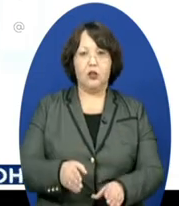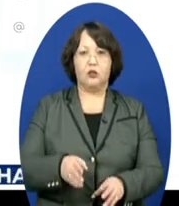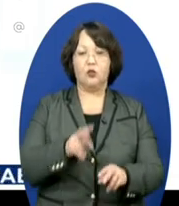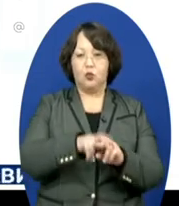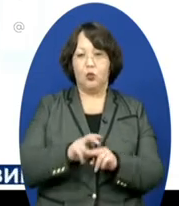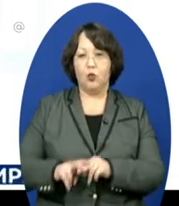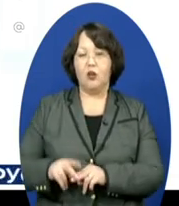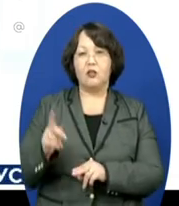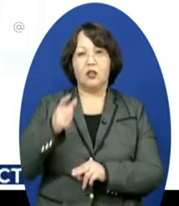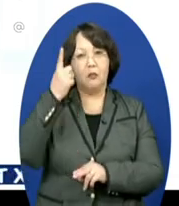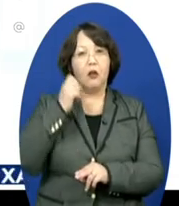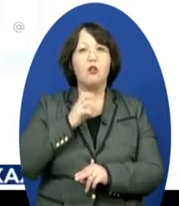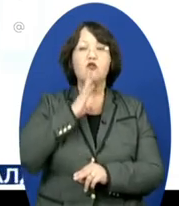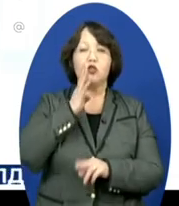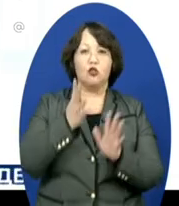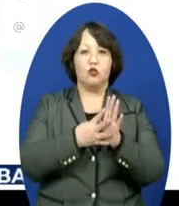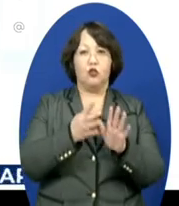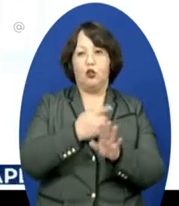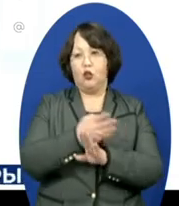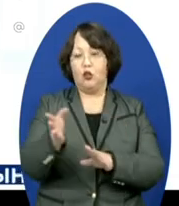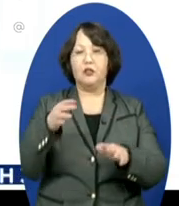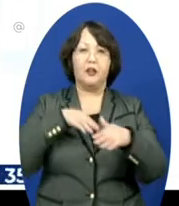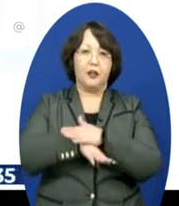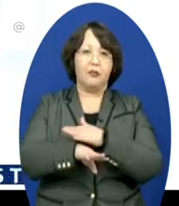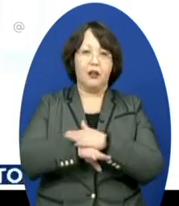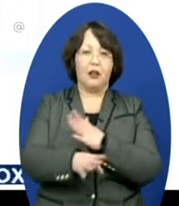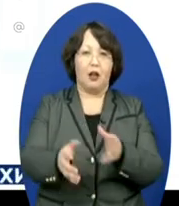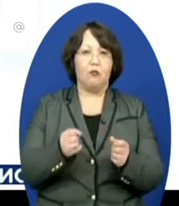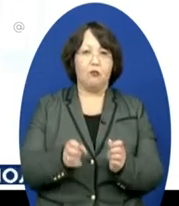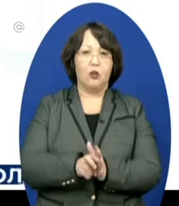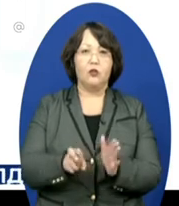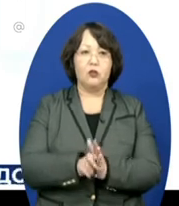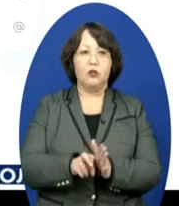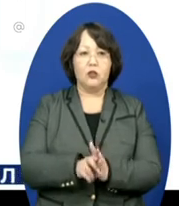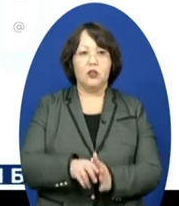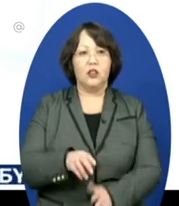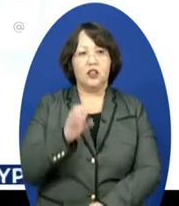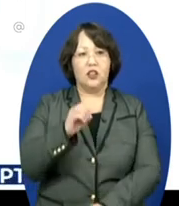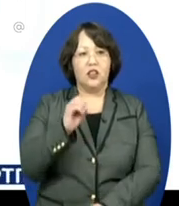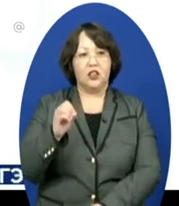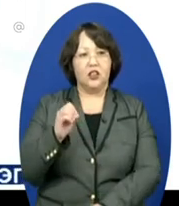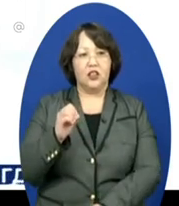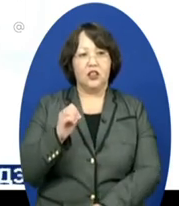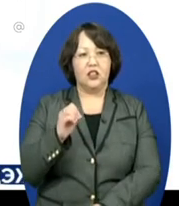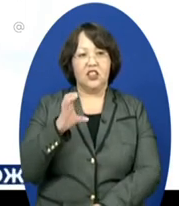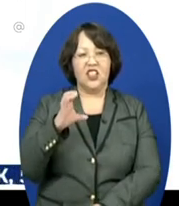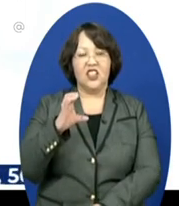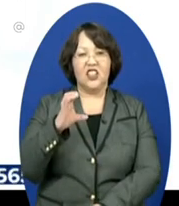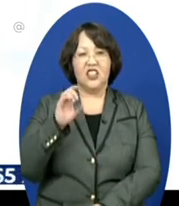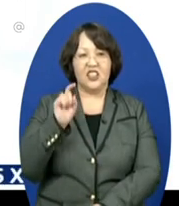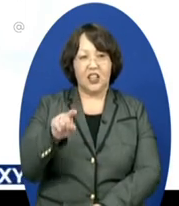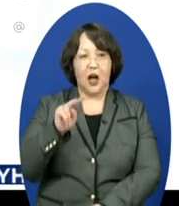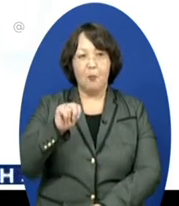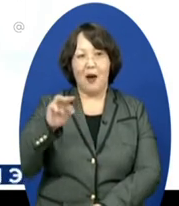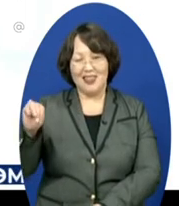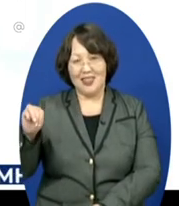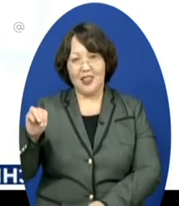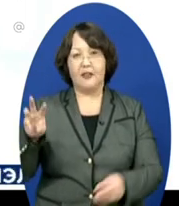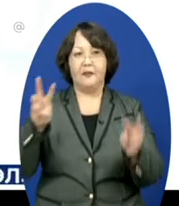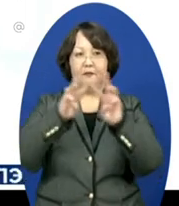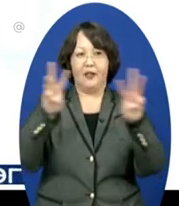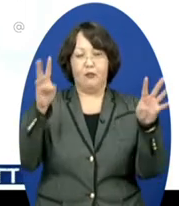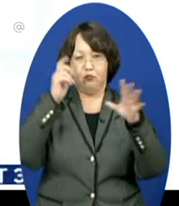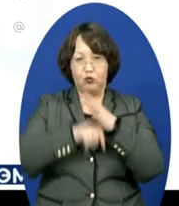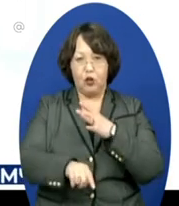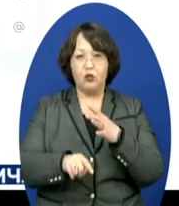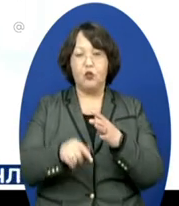хуваарийг маргааш өглөө 9 цагаас хойш хэвлж авах боломжтой юм байна. Тодорхойлбол EEC-ийн сайтын шалгуулагчийн бүлэнд бүртгэлийн